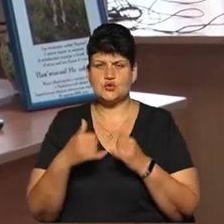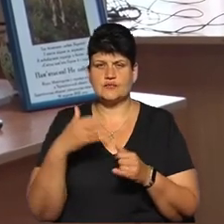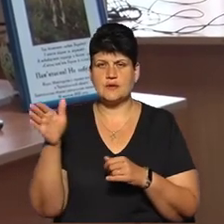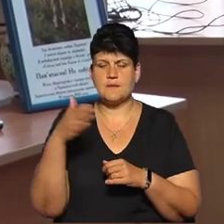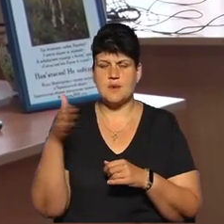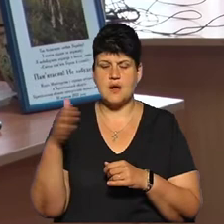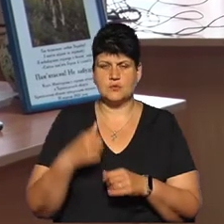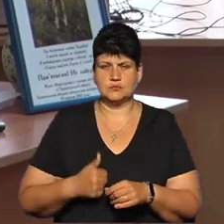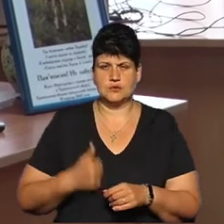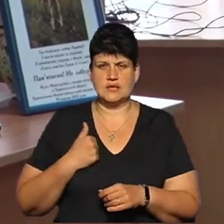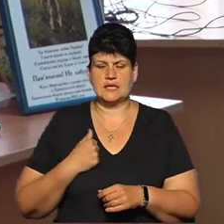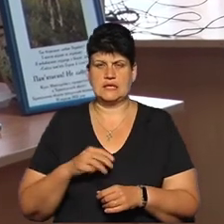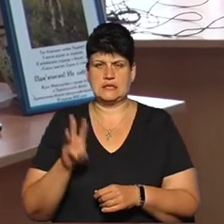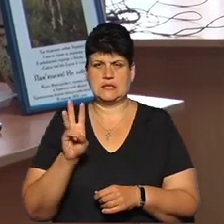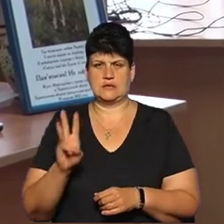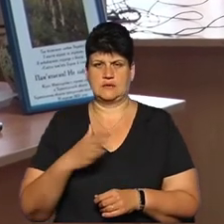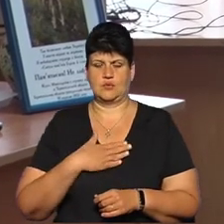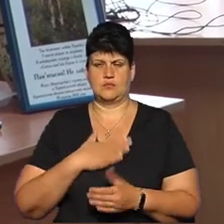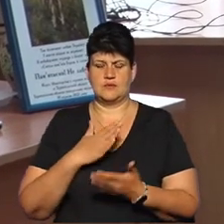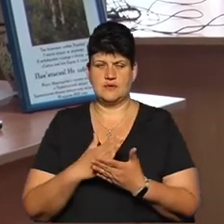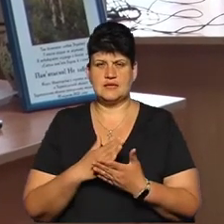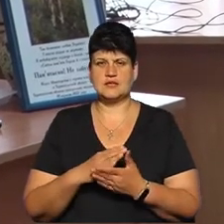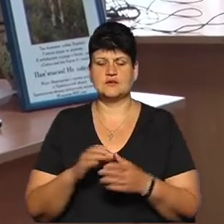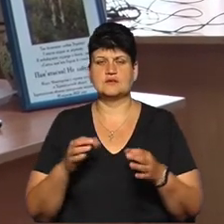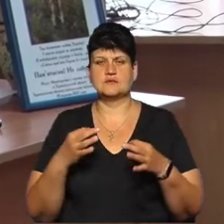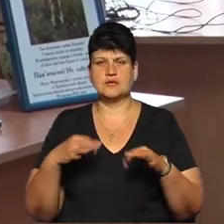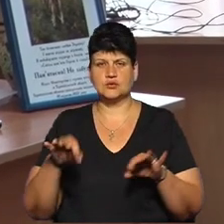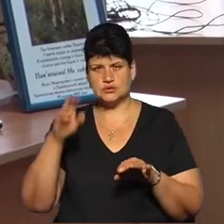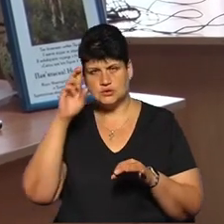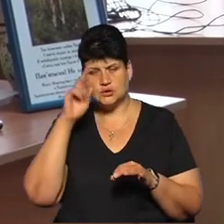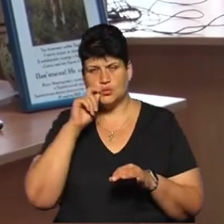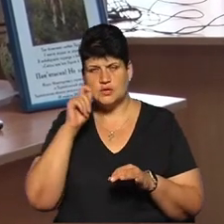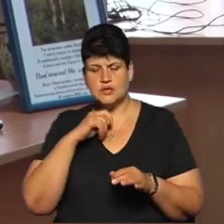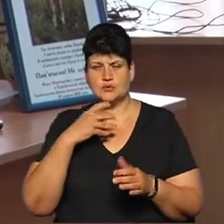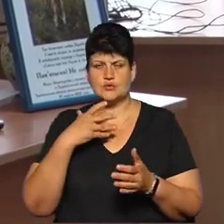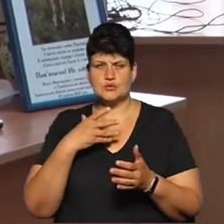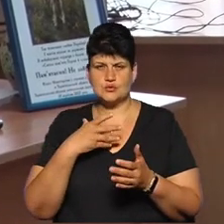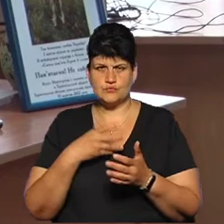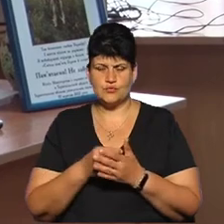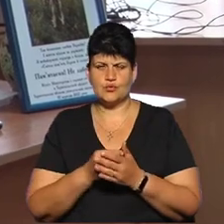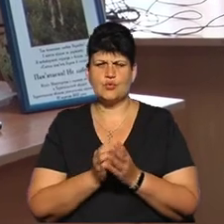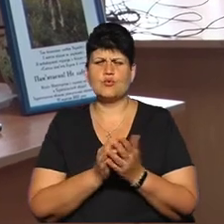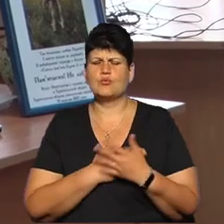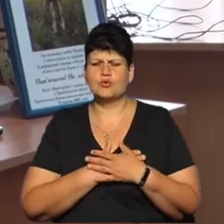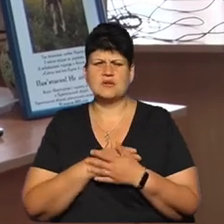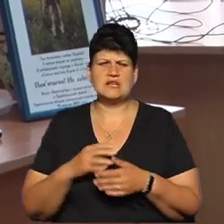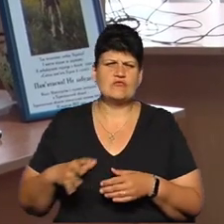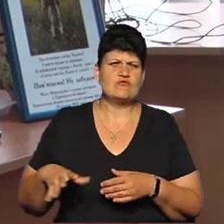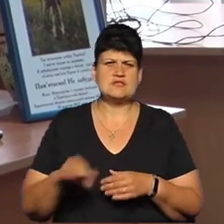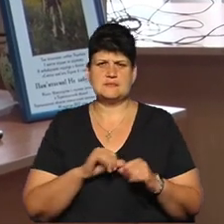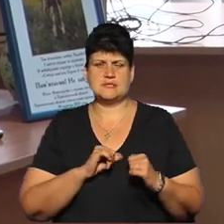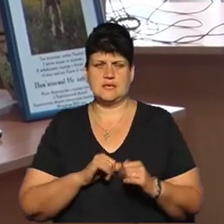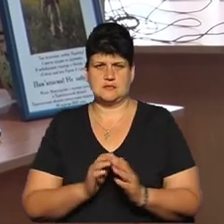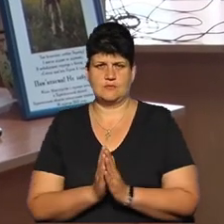ношу. Суверенну державу, Україну свою, покохати всім серцем я прошу. Відважний.